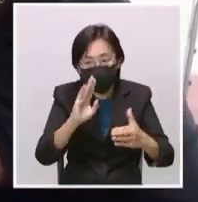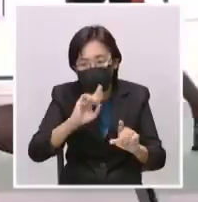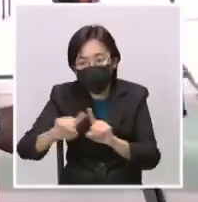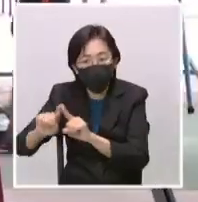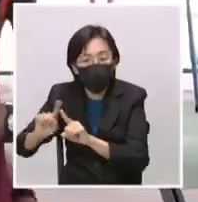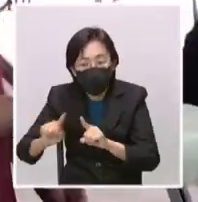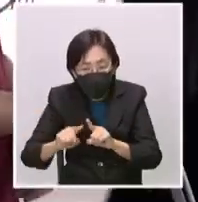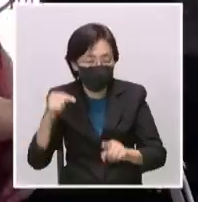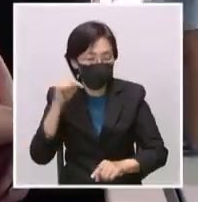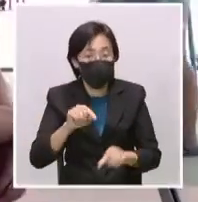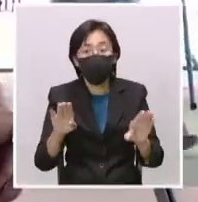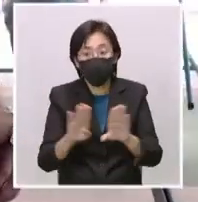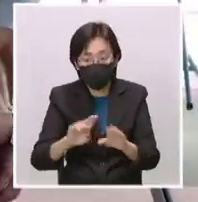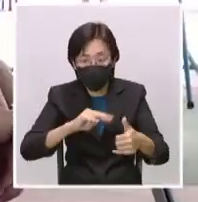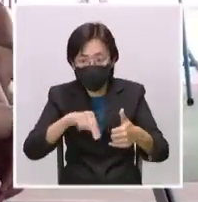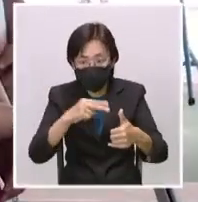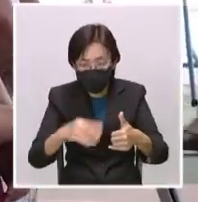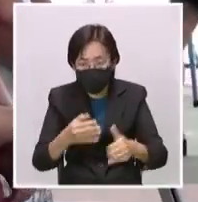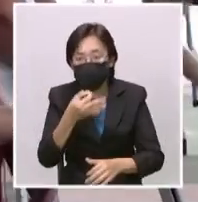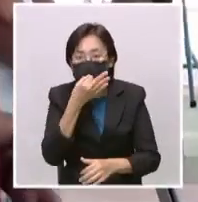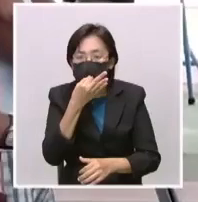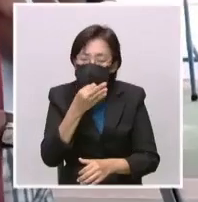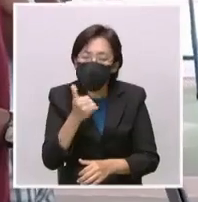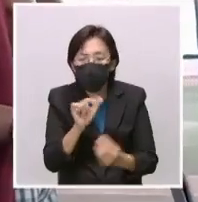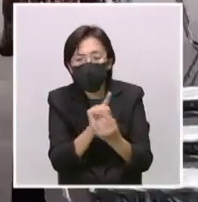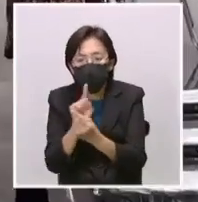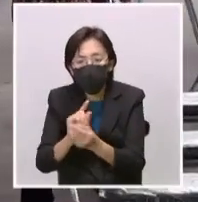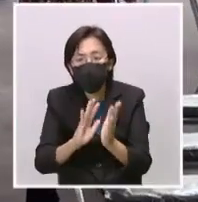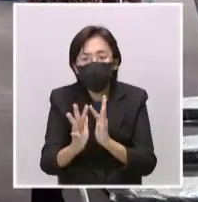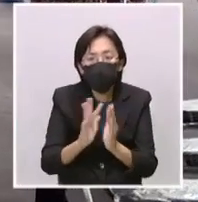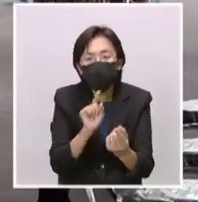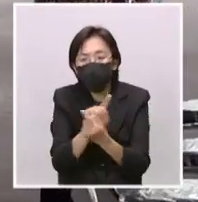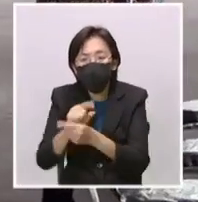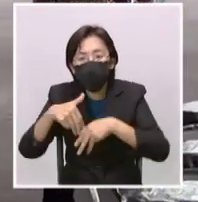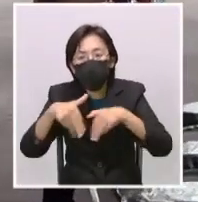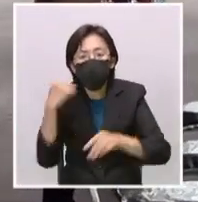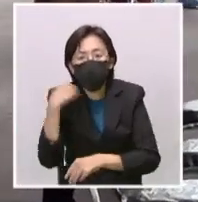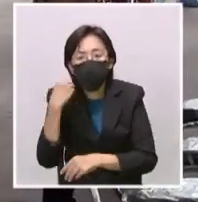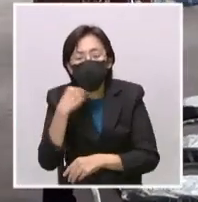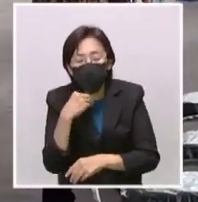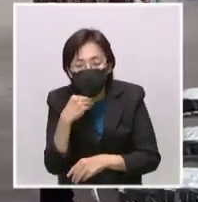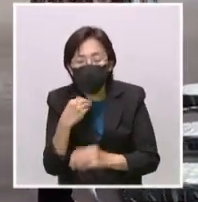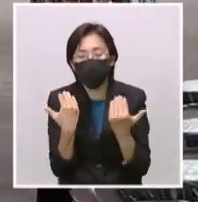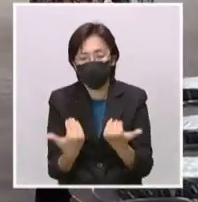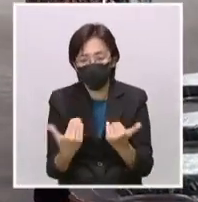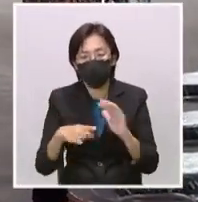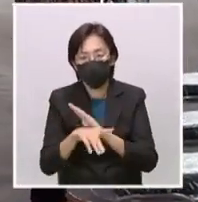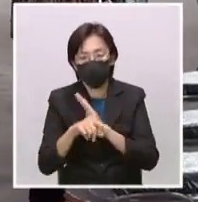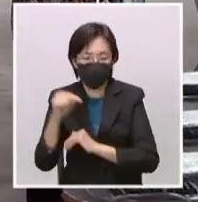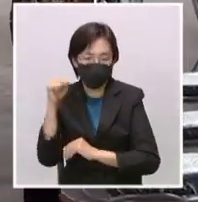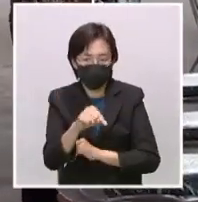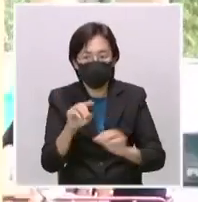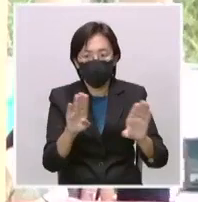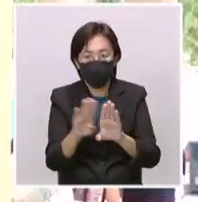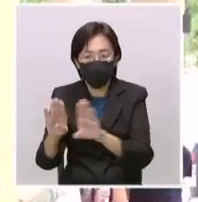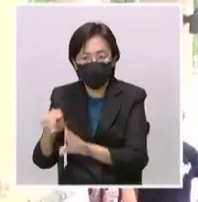ที่มีคำสั่งปิดชั่วคราวอาชีพเสี่ยงที่พบปะคนจำนวนมากล่าสุดทางจังหวัดชลบุรีได้ปิดสถานประกอบการอีก